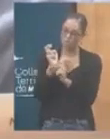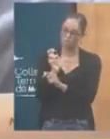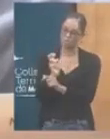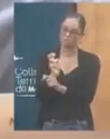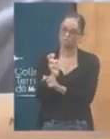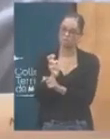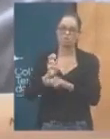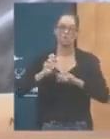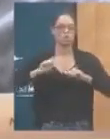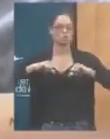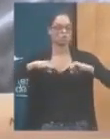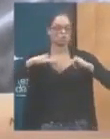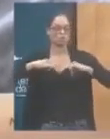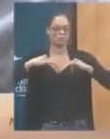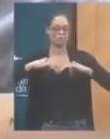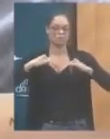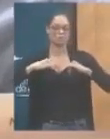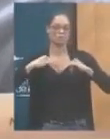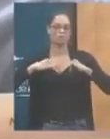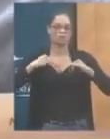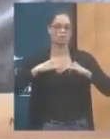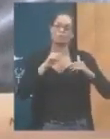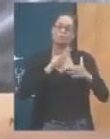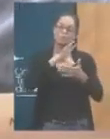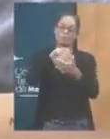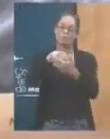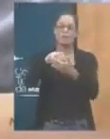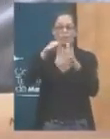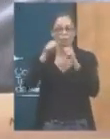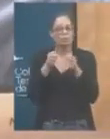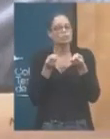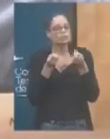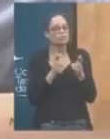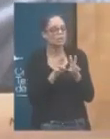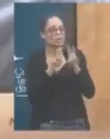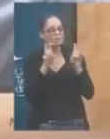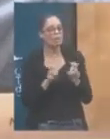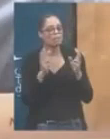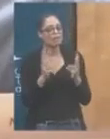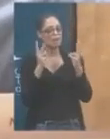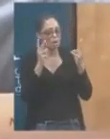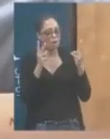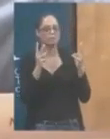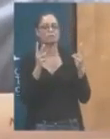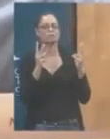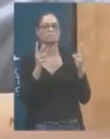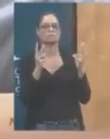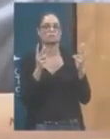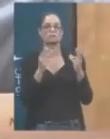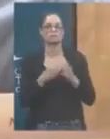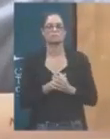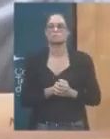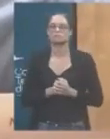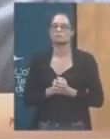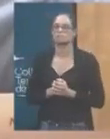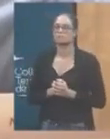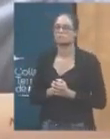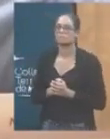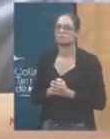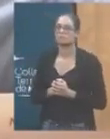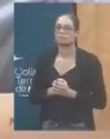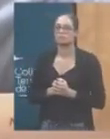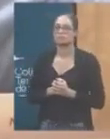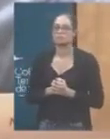là-dedans, on peut leur garantir qu'ils auront des diplômes qui auront une valeur sur le marché du travail. Ils vont devenir